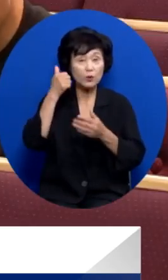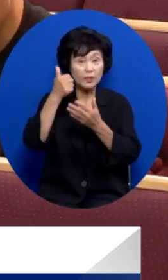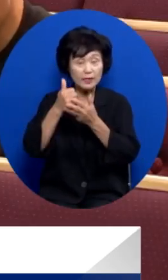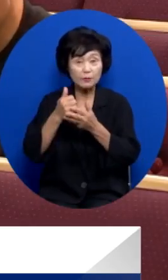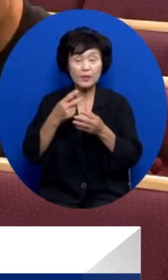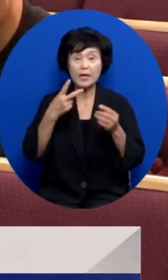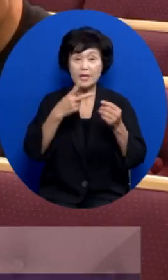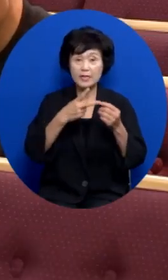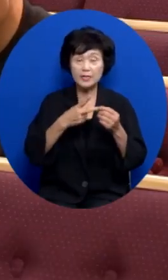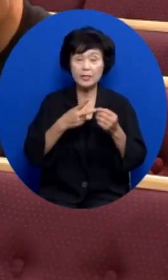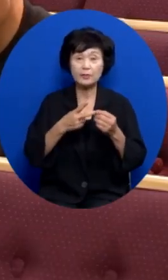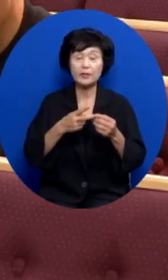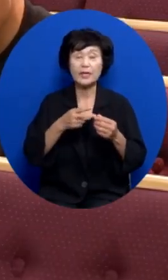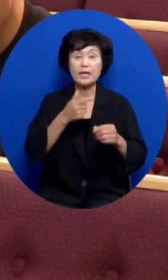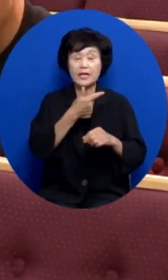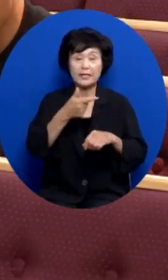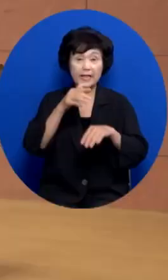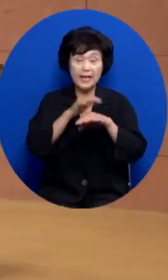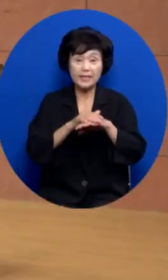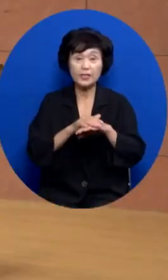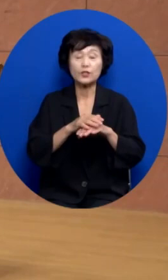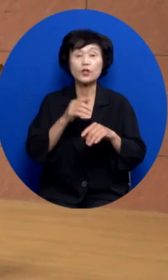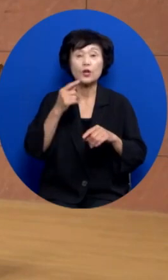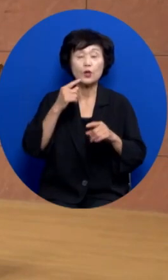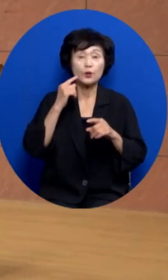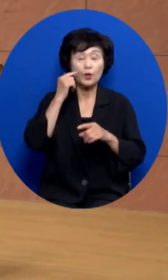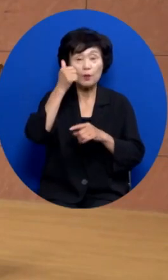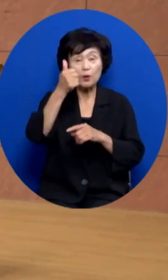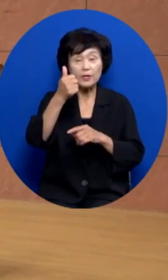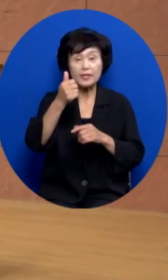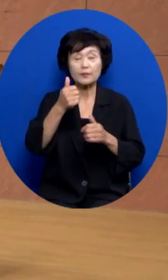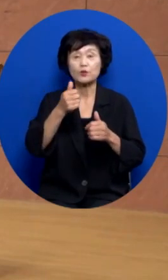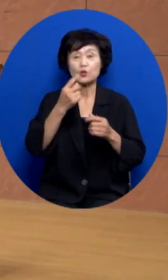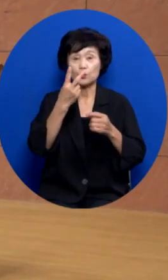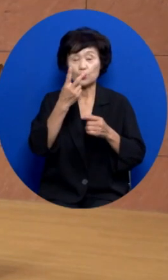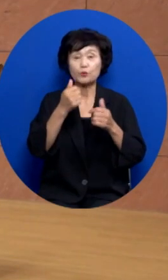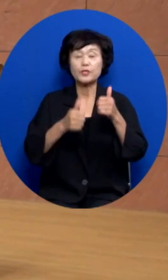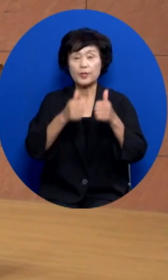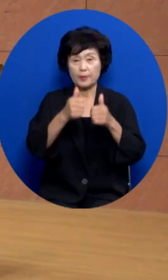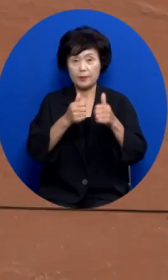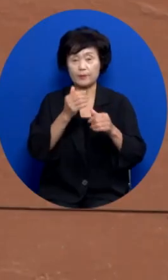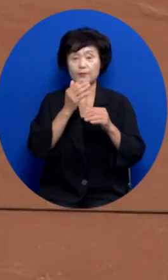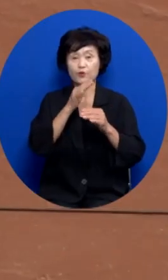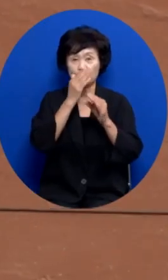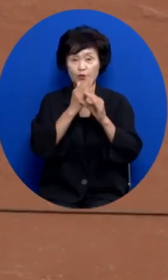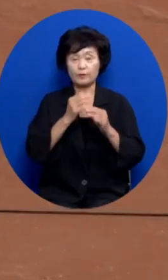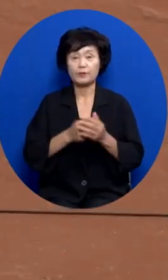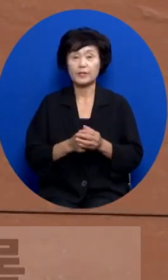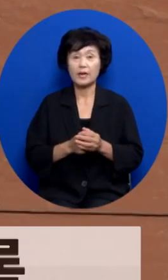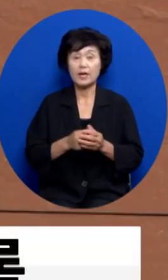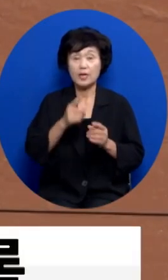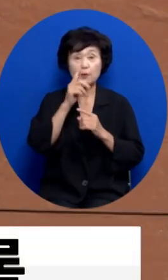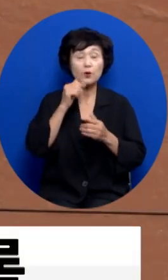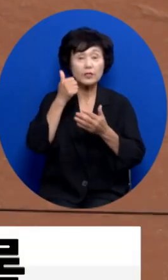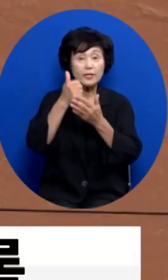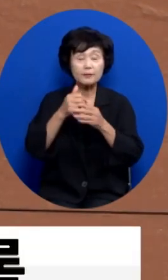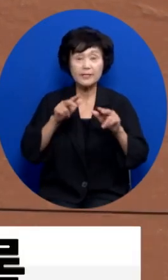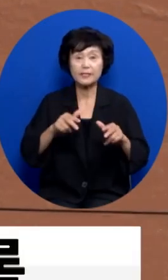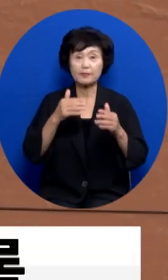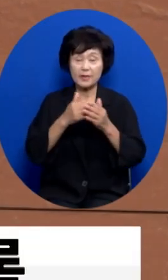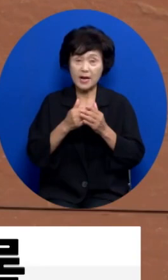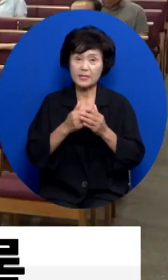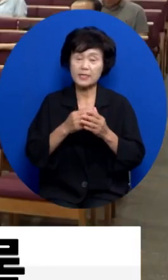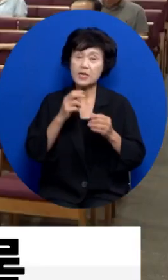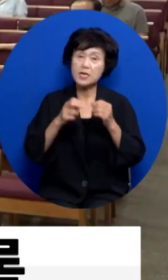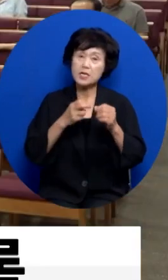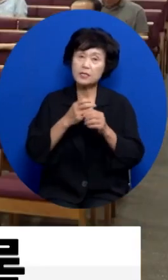목사와 기호 2번 대전 음포교회 이온 목사가 경합을 벌이게 됐습니다. 토론에서 이종성 목사는 지금까지 20여